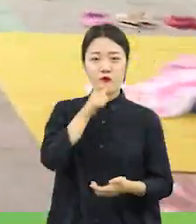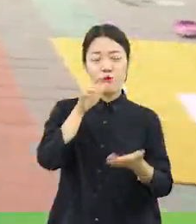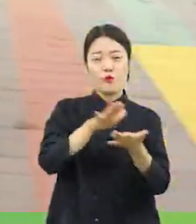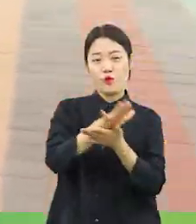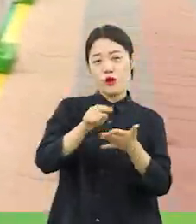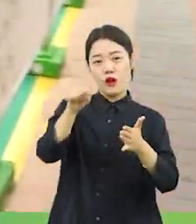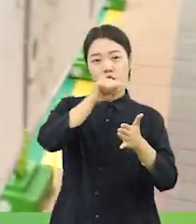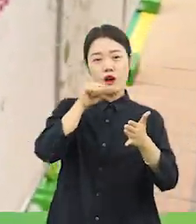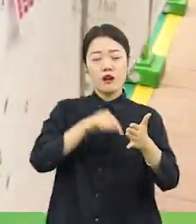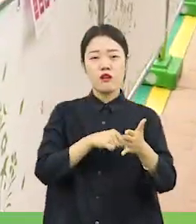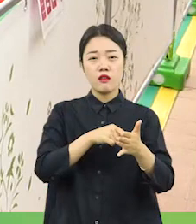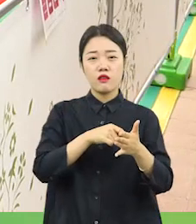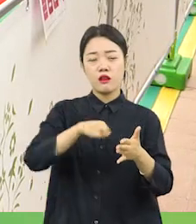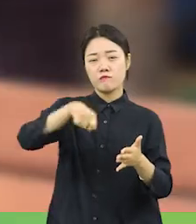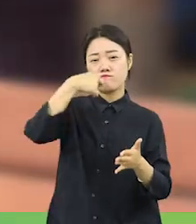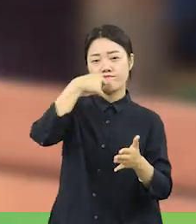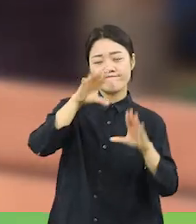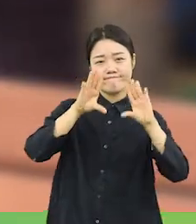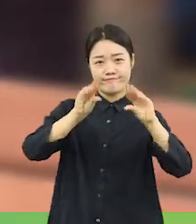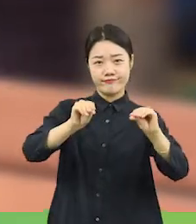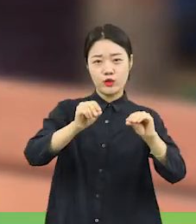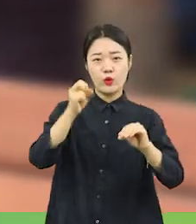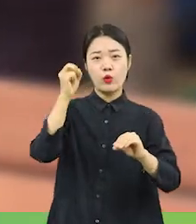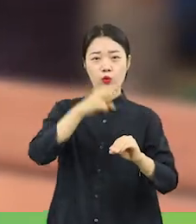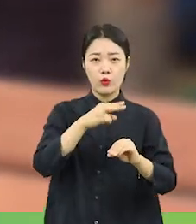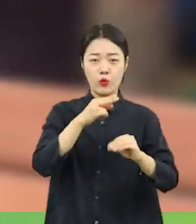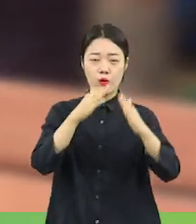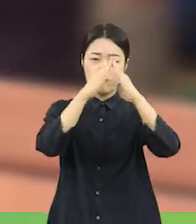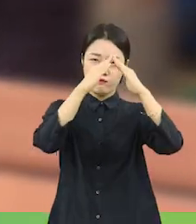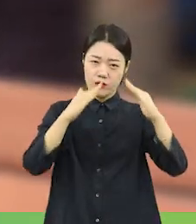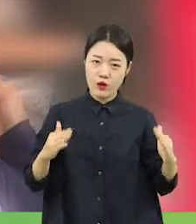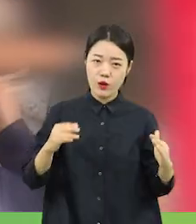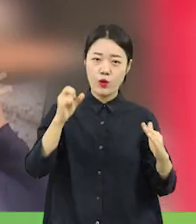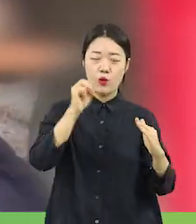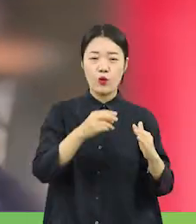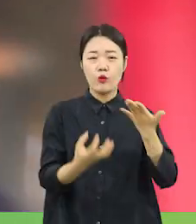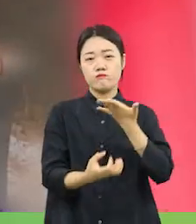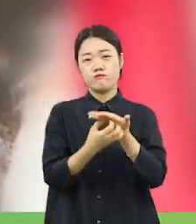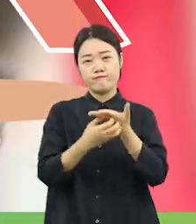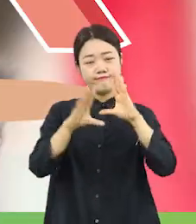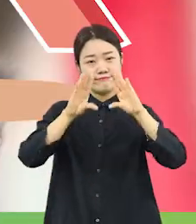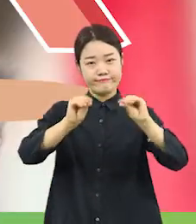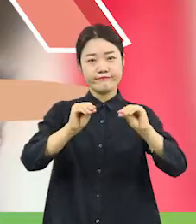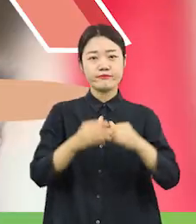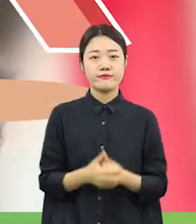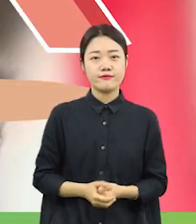물놀이장 내 음식물 반입은 금지, 또한 캠핑 장비 설치와 취사를 금합니다.